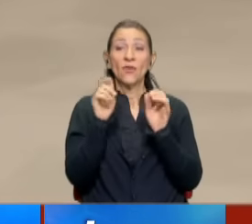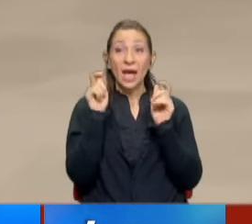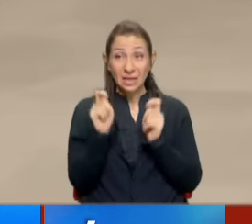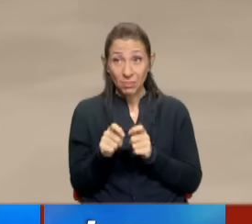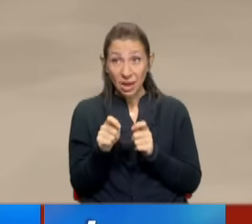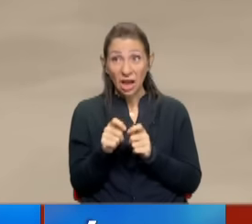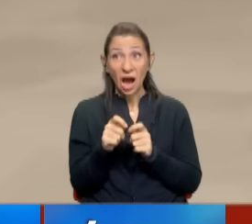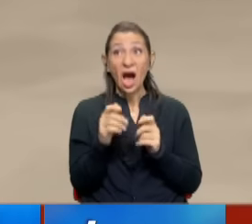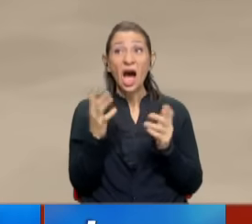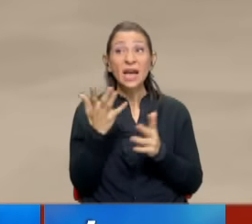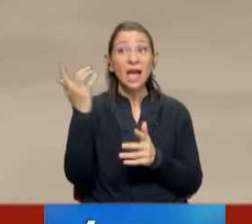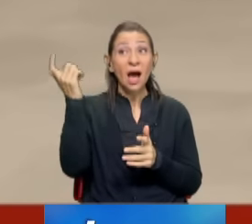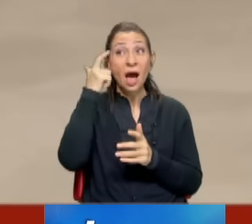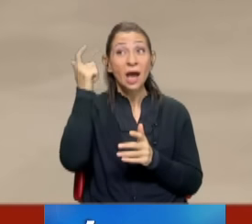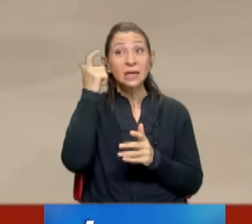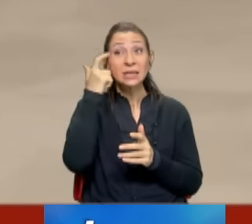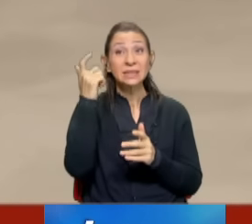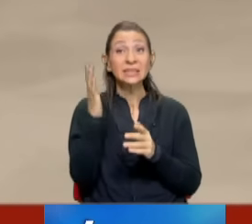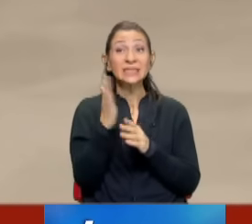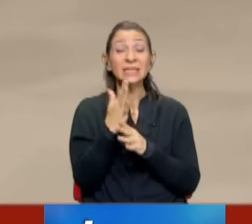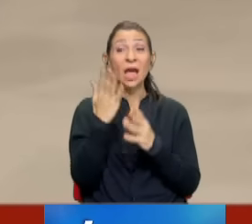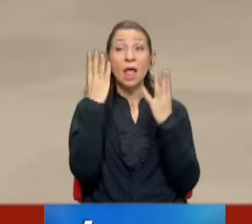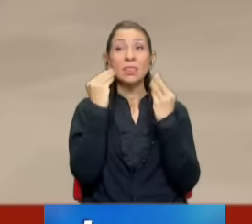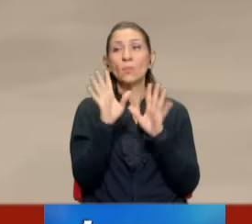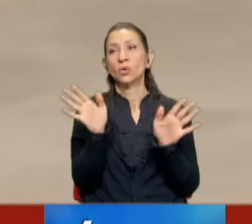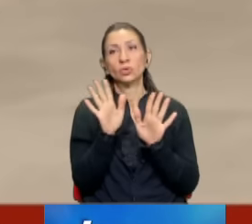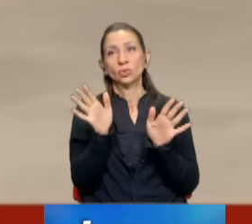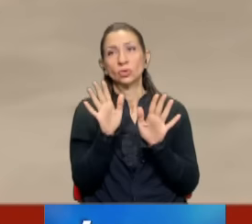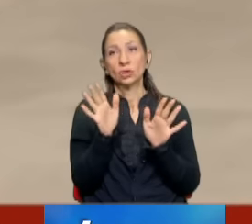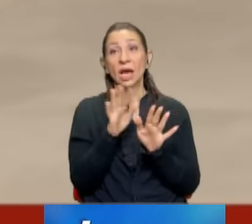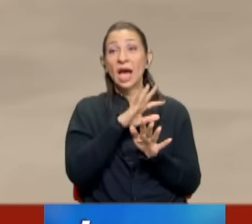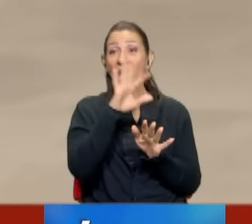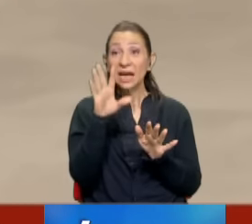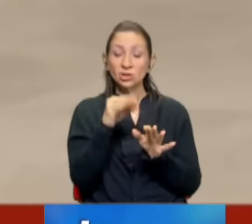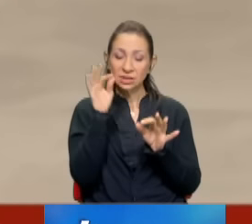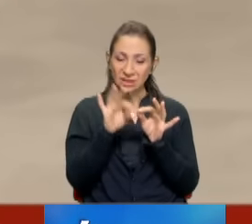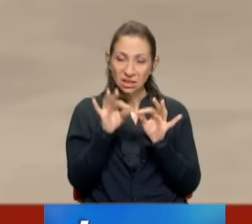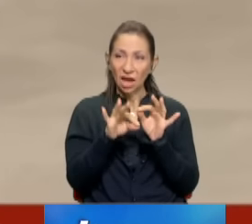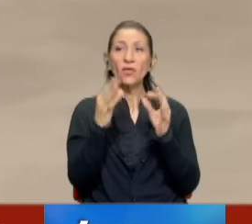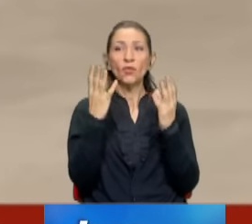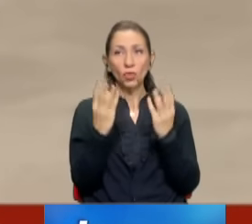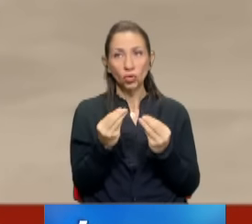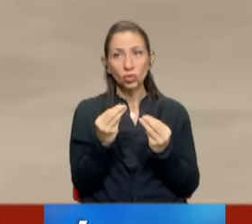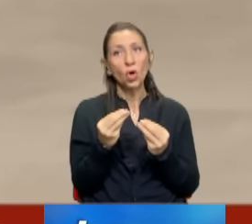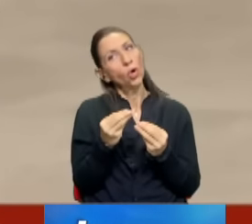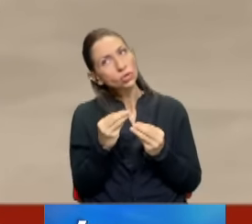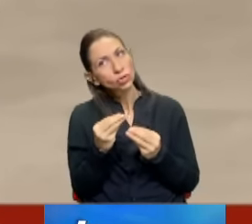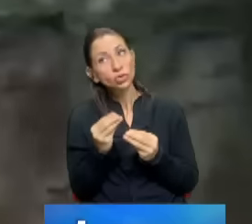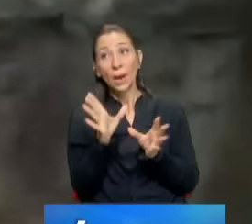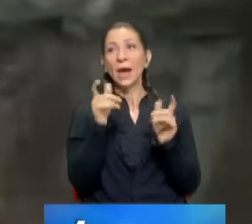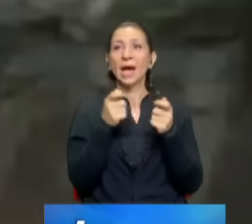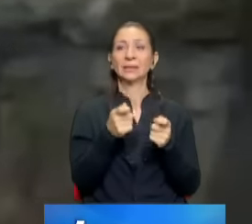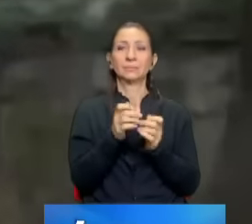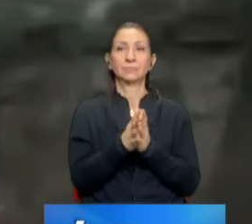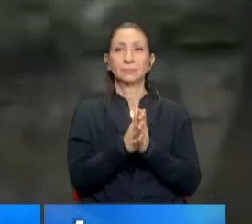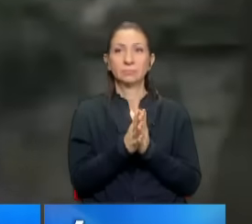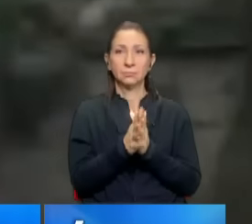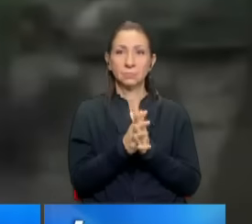etmek hangi aklın ürünü anlamak mümkün değil. Her şeyden tasarruf olur, olsun ama eğitim...